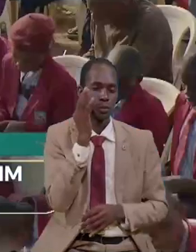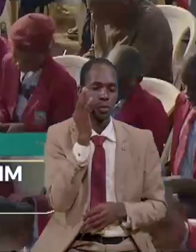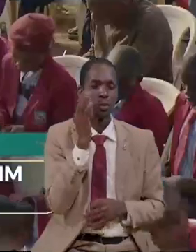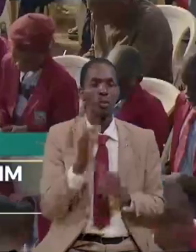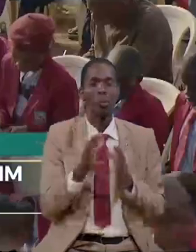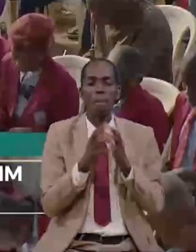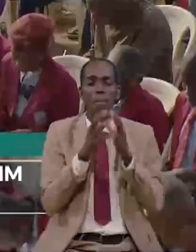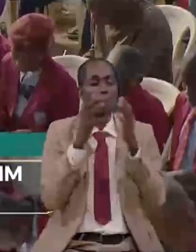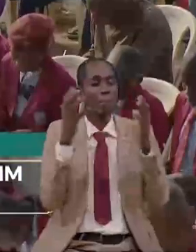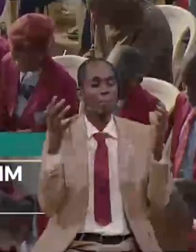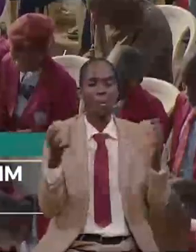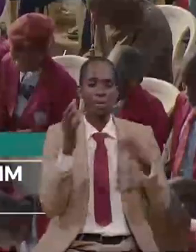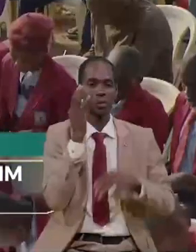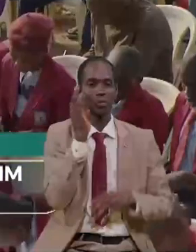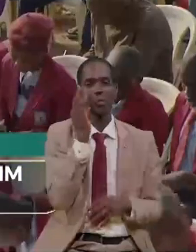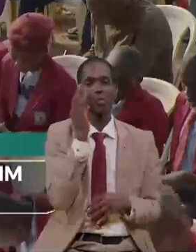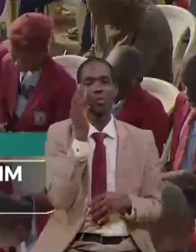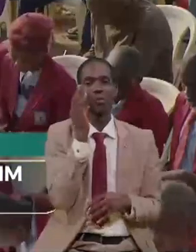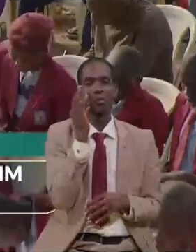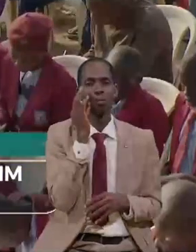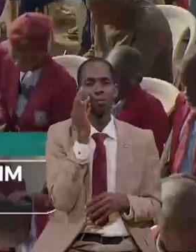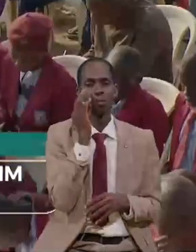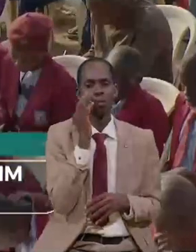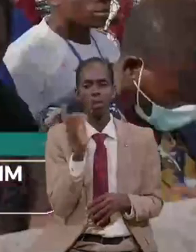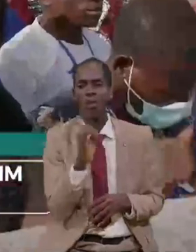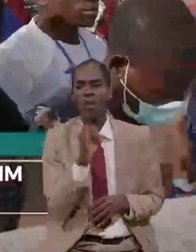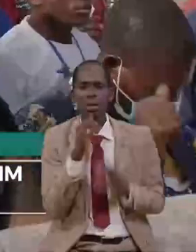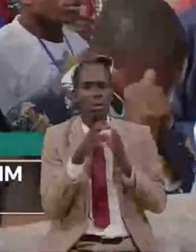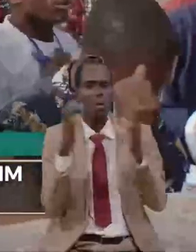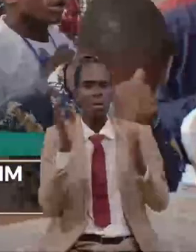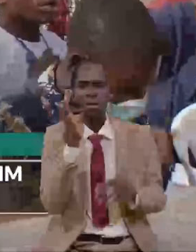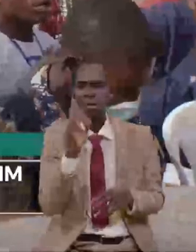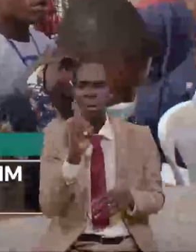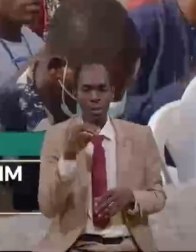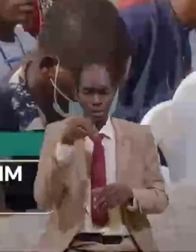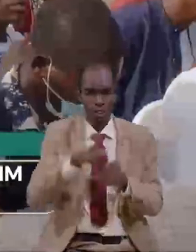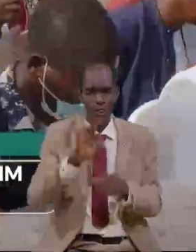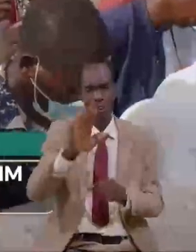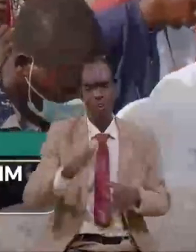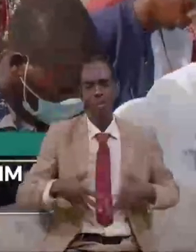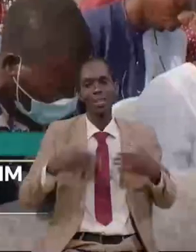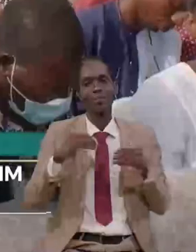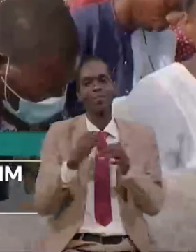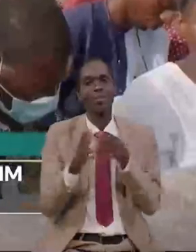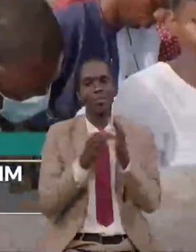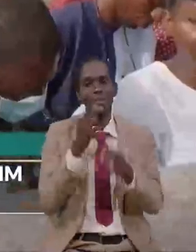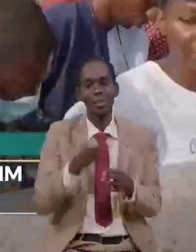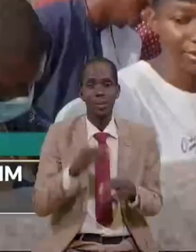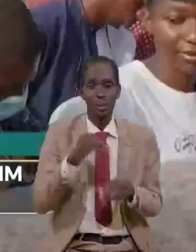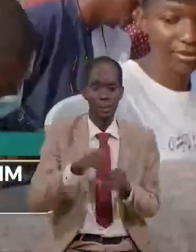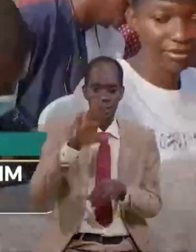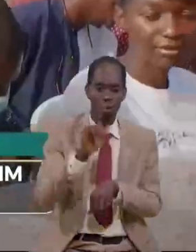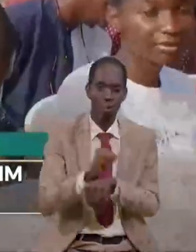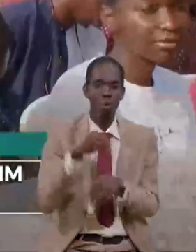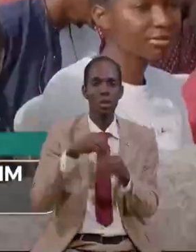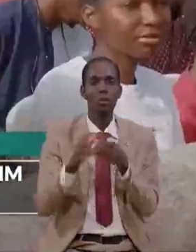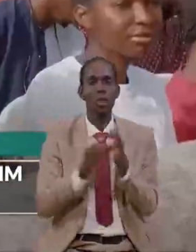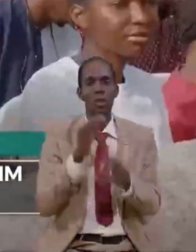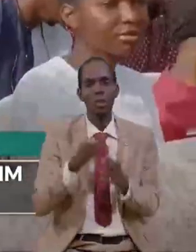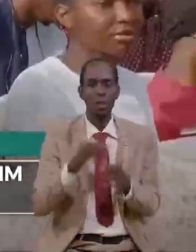Beaucoup de fruits. C'est où beaucoup de fruits? Dans ta vie, ton œuvre, dans